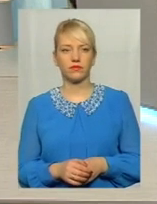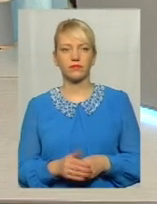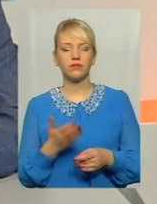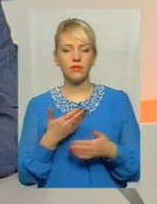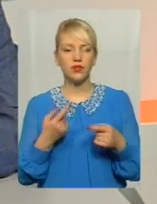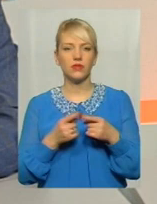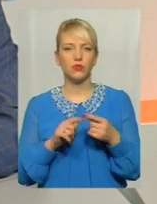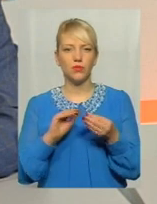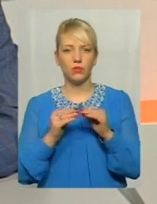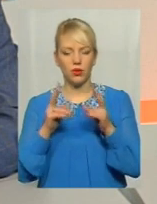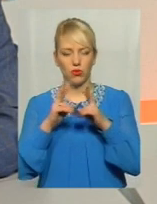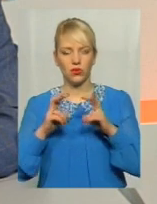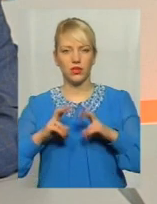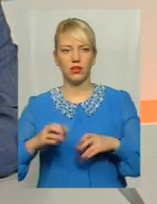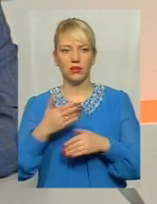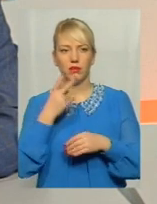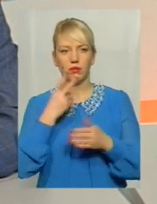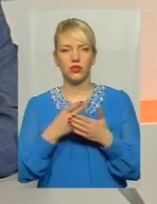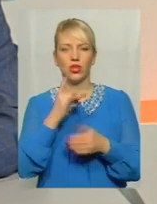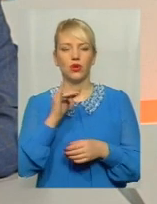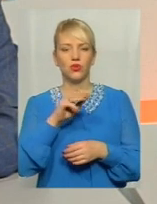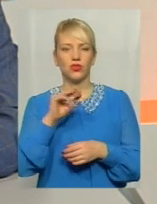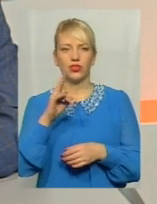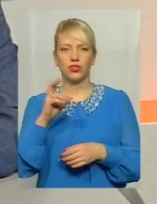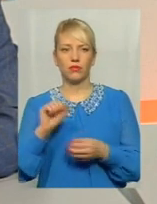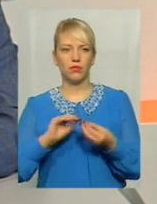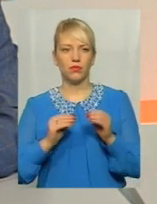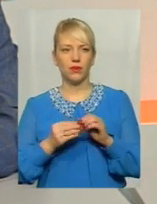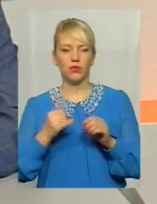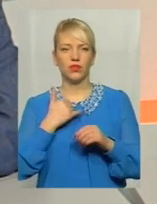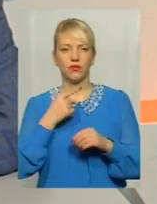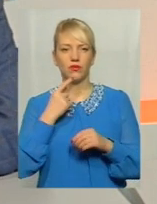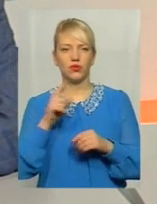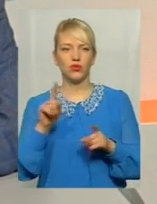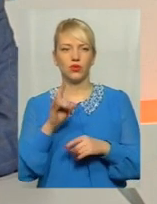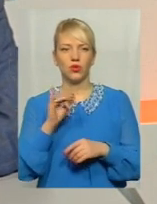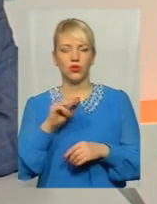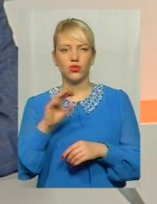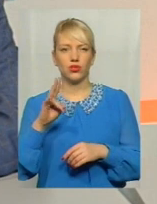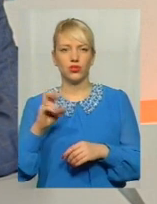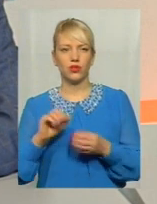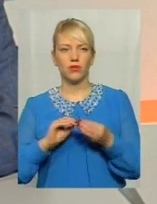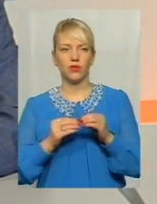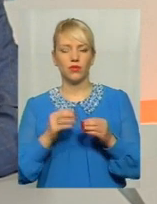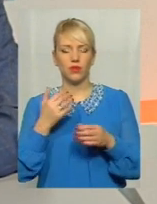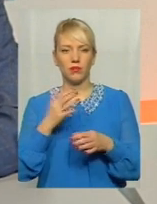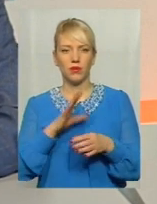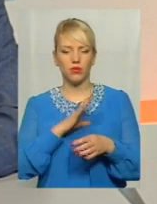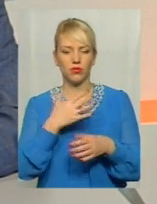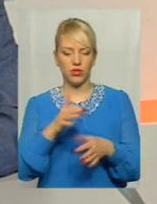проблему розвантажимо, дійсно, ми бачили порожнічні проблеми, рожнічного ми сьогодні вже якби відпрацювали, ми